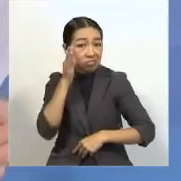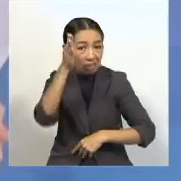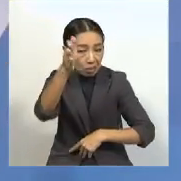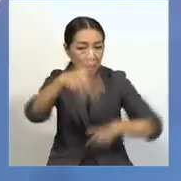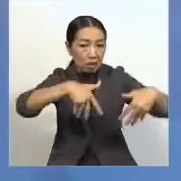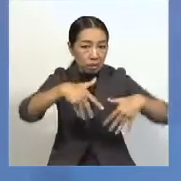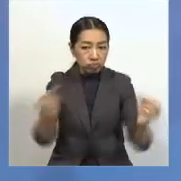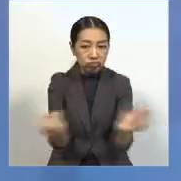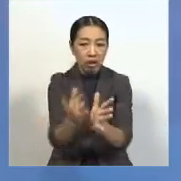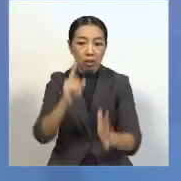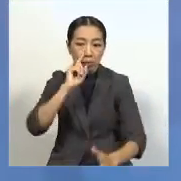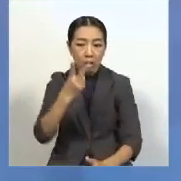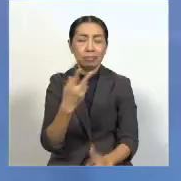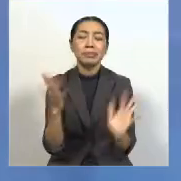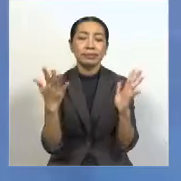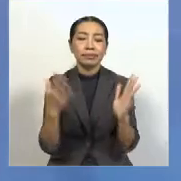ใหม่ค่ะ